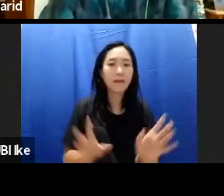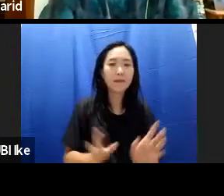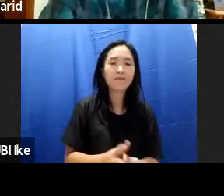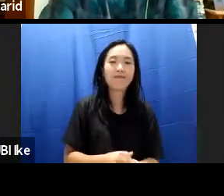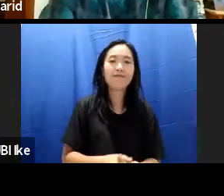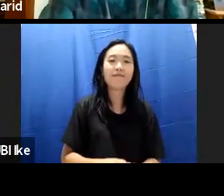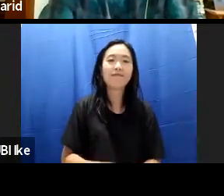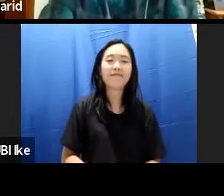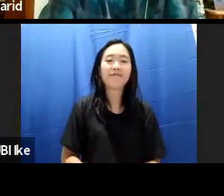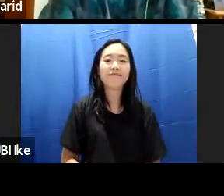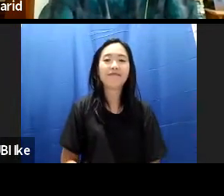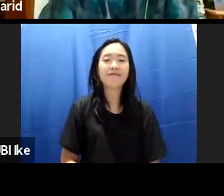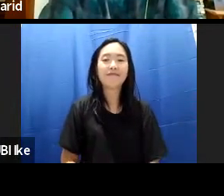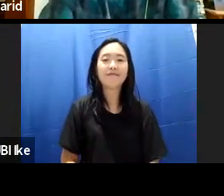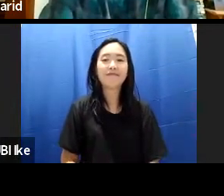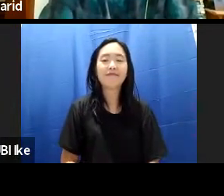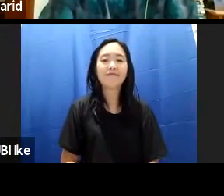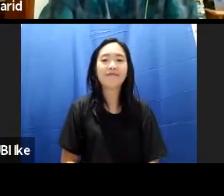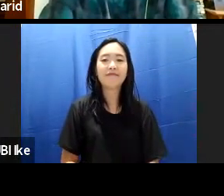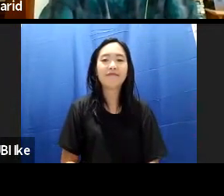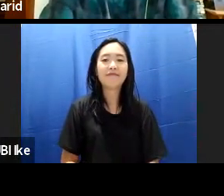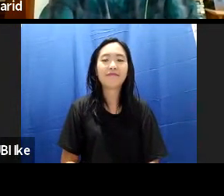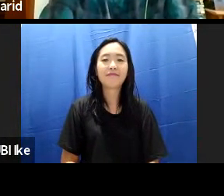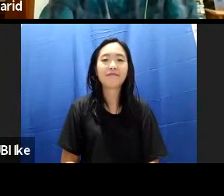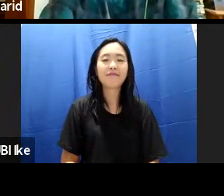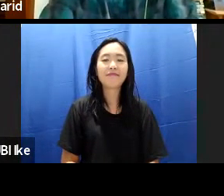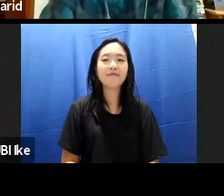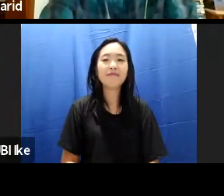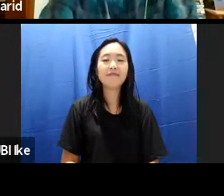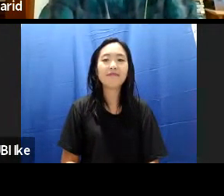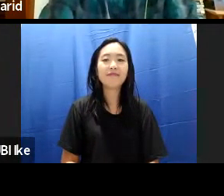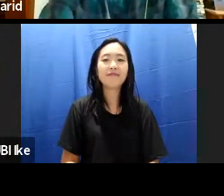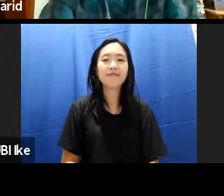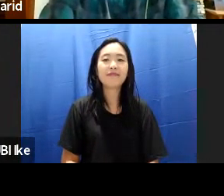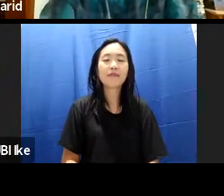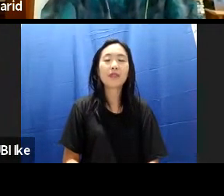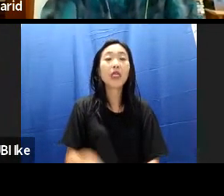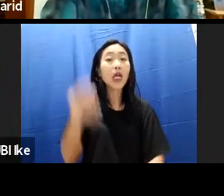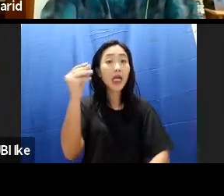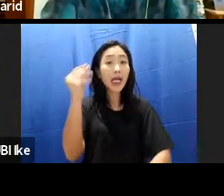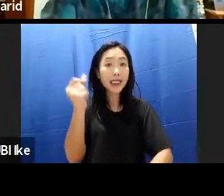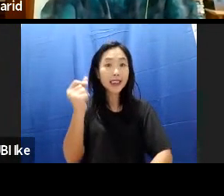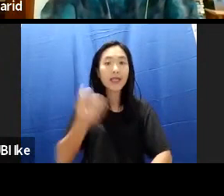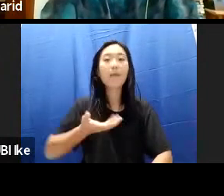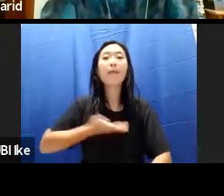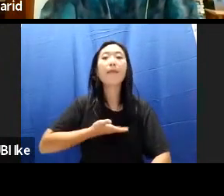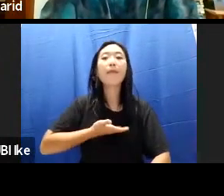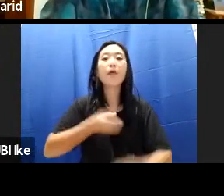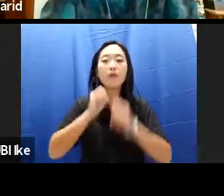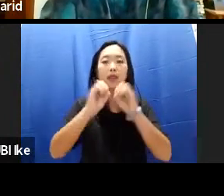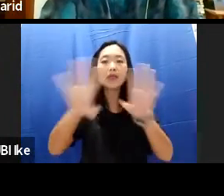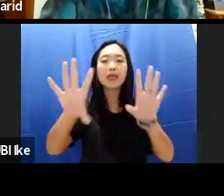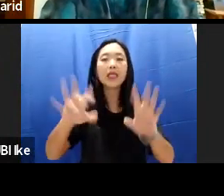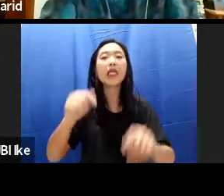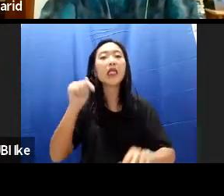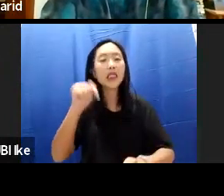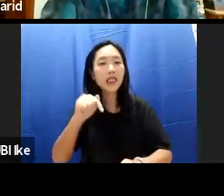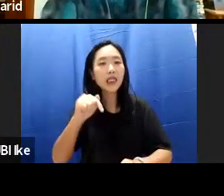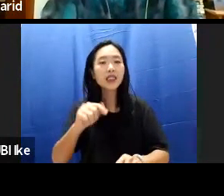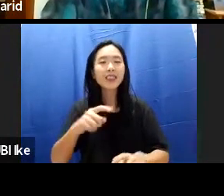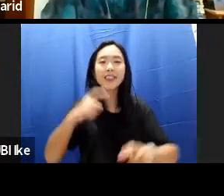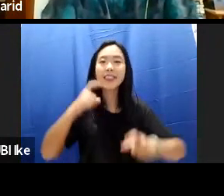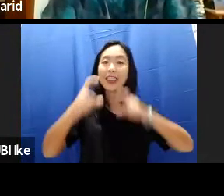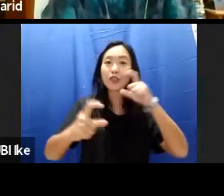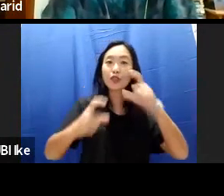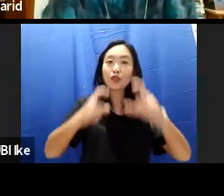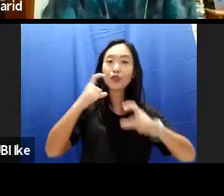Oke. Sebagai pengantar, saya ingin menyampaikan bahwa forum ini adalah forum akademik di mana semua